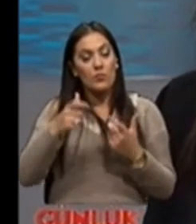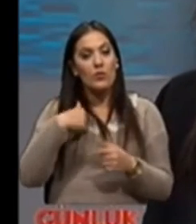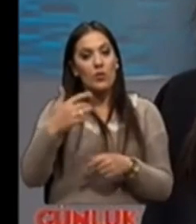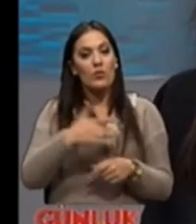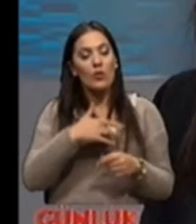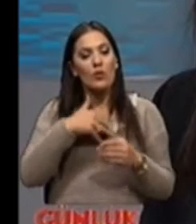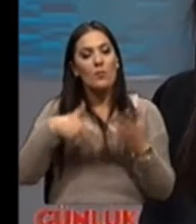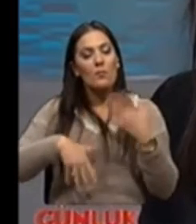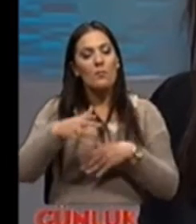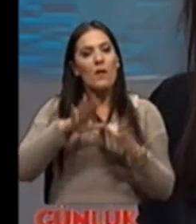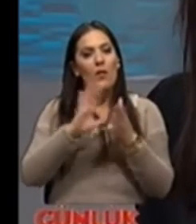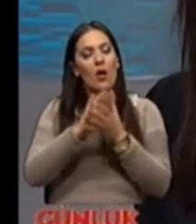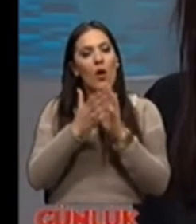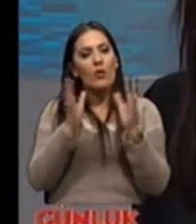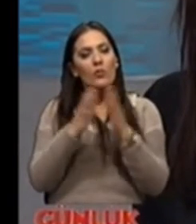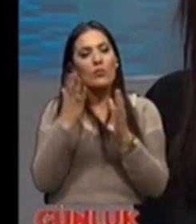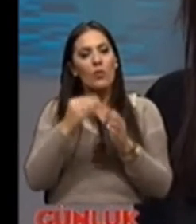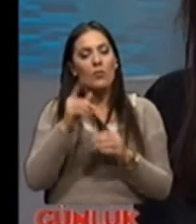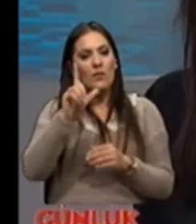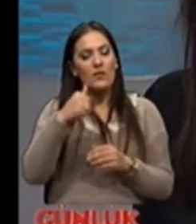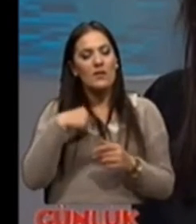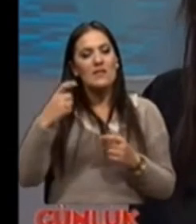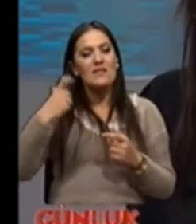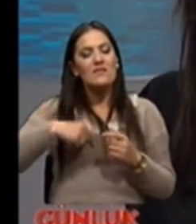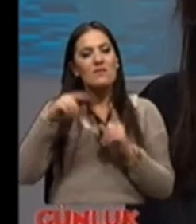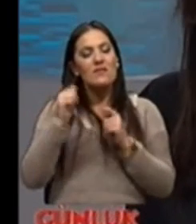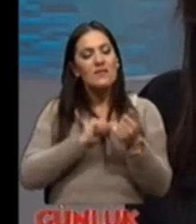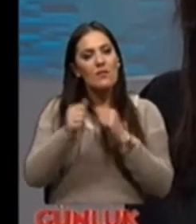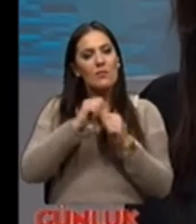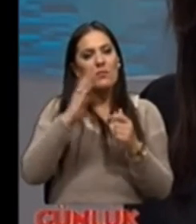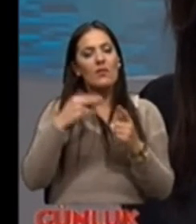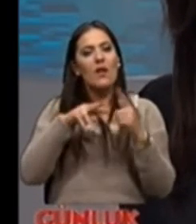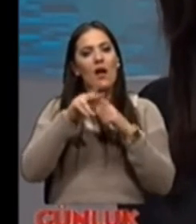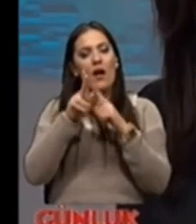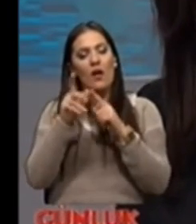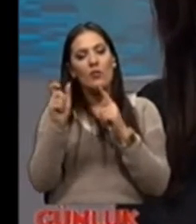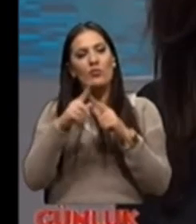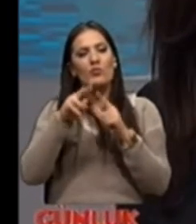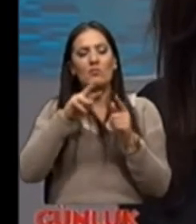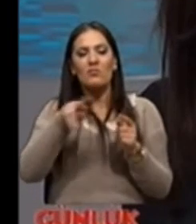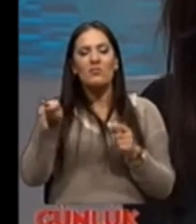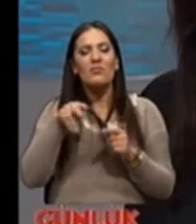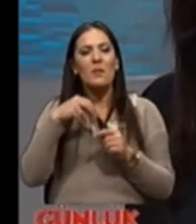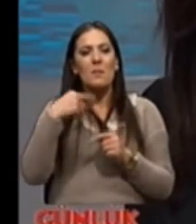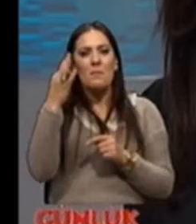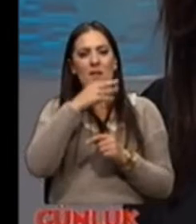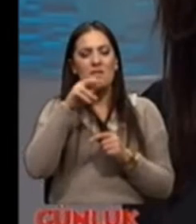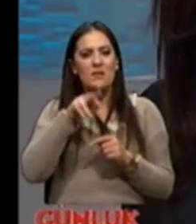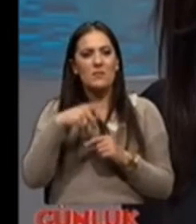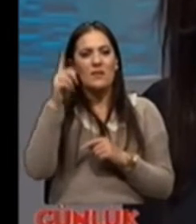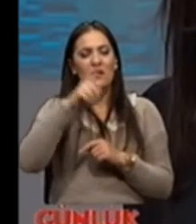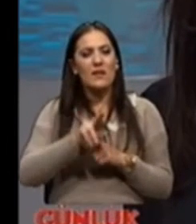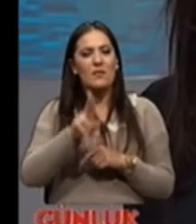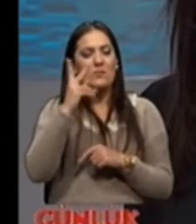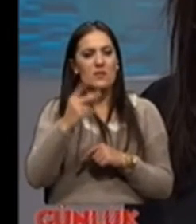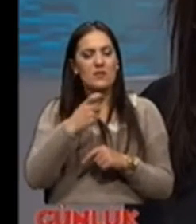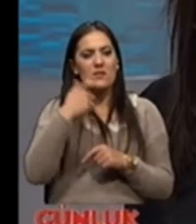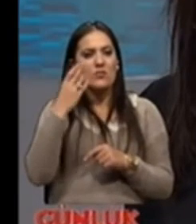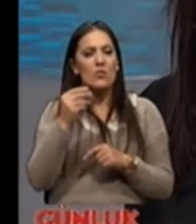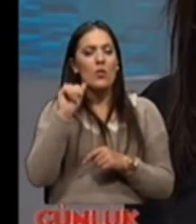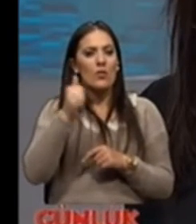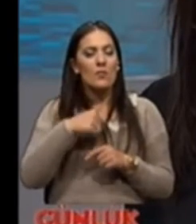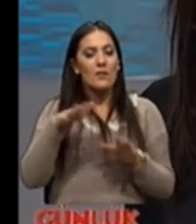olması gerekir sivil savunma anlamında. Sadece AKUT'tur, BAKUT'tur ve benzeri gibi ilk 72 saat çok önemlidir depremden